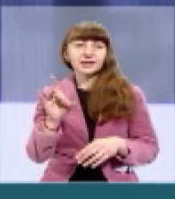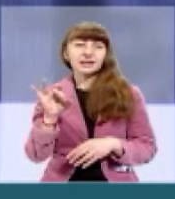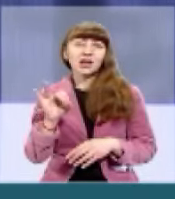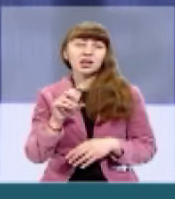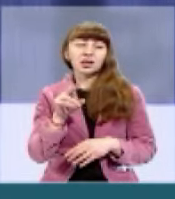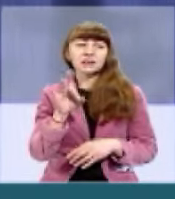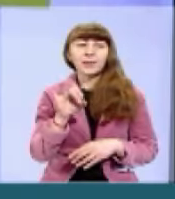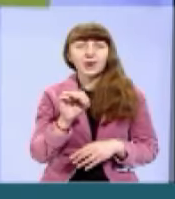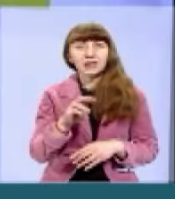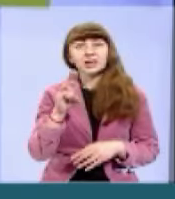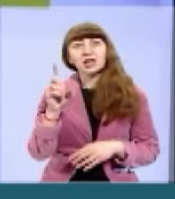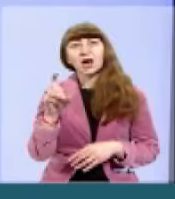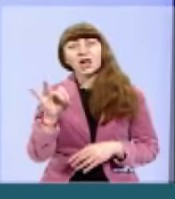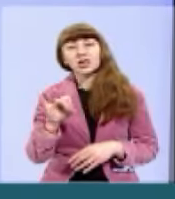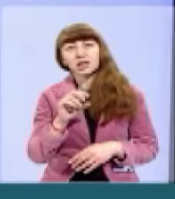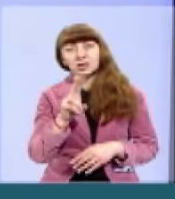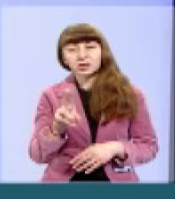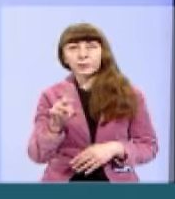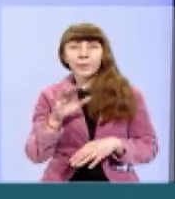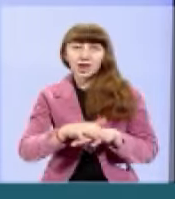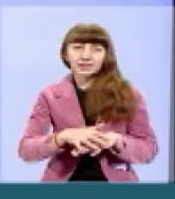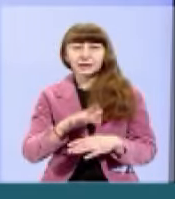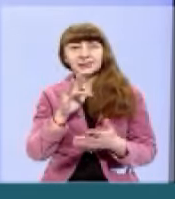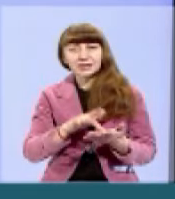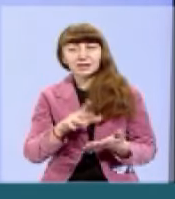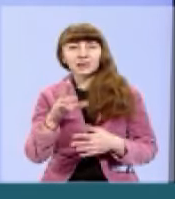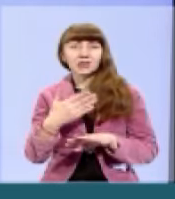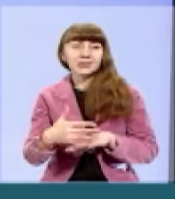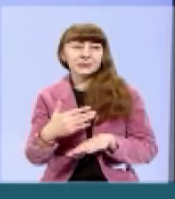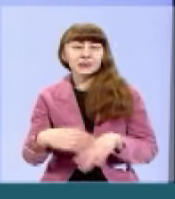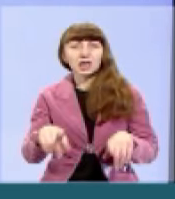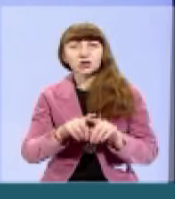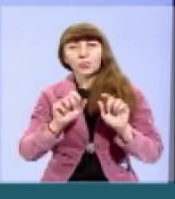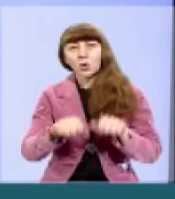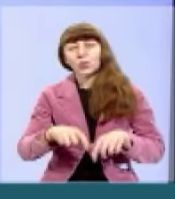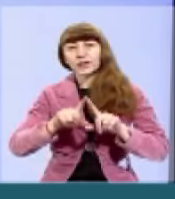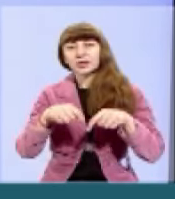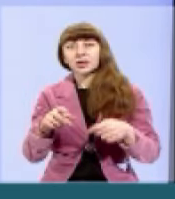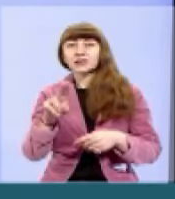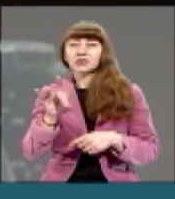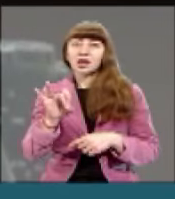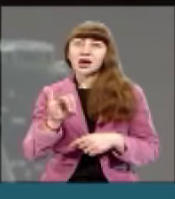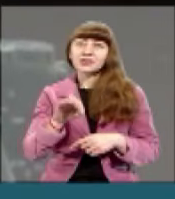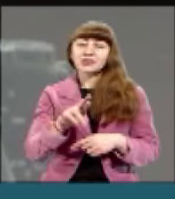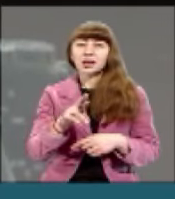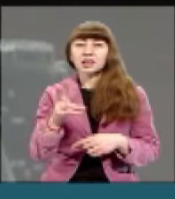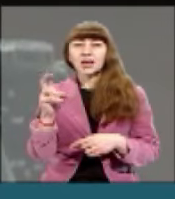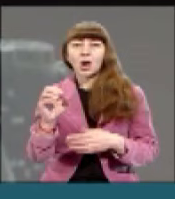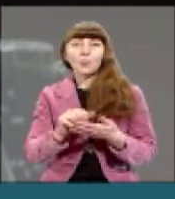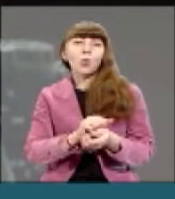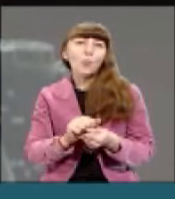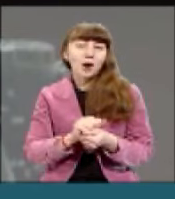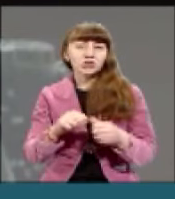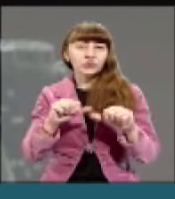Есалык Азамат, Халык Банк, Банк Центр Кредит. Также граждане вправе предоставить декларацию на бумажном носителе. Еще